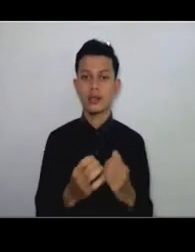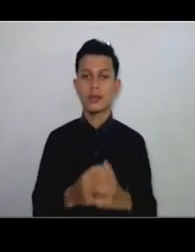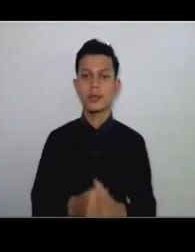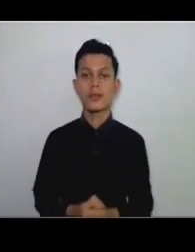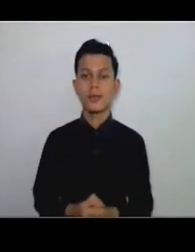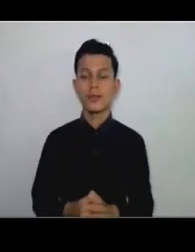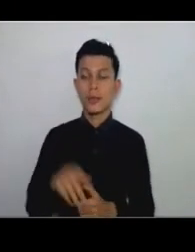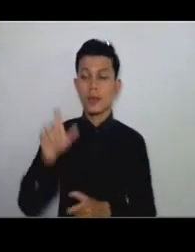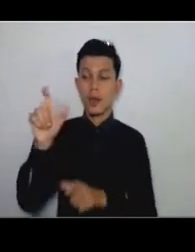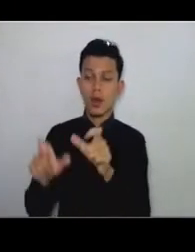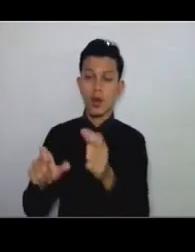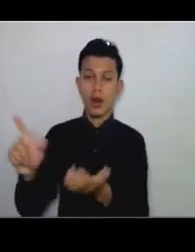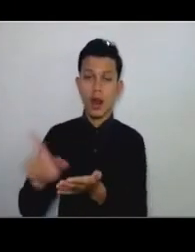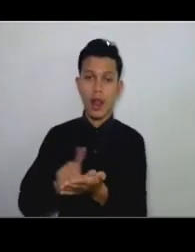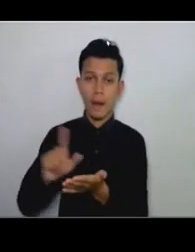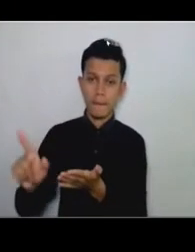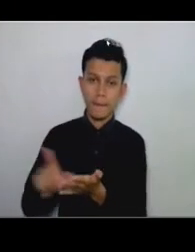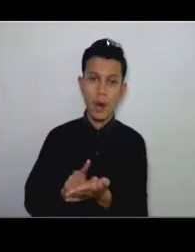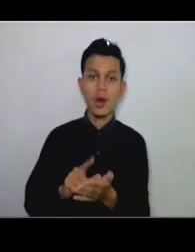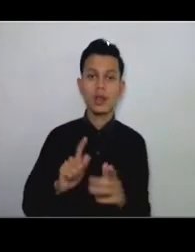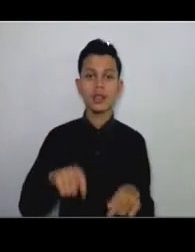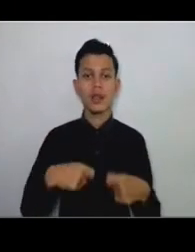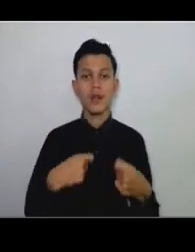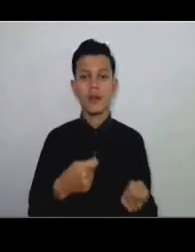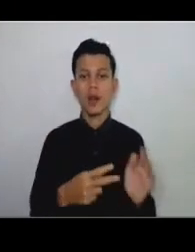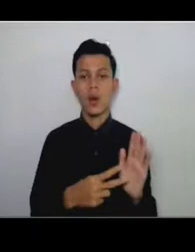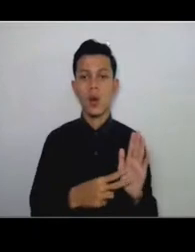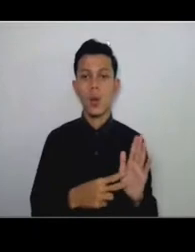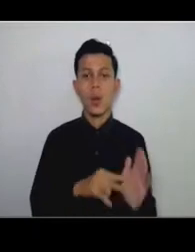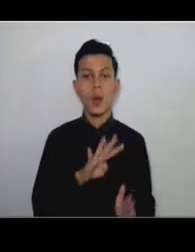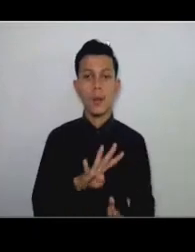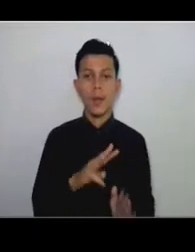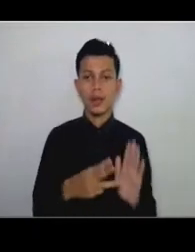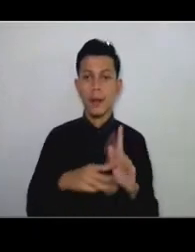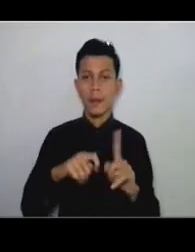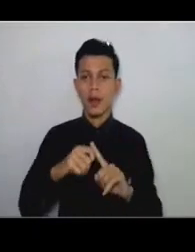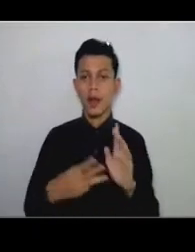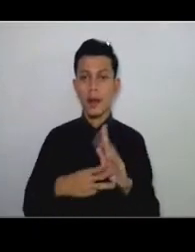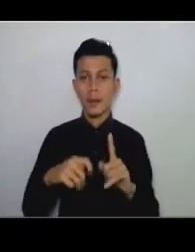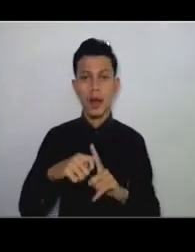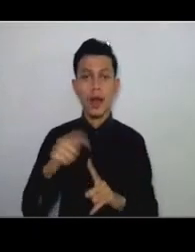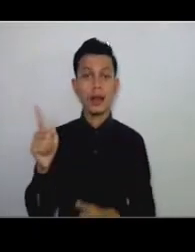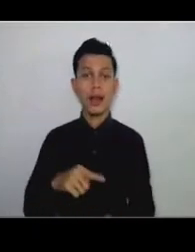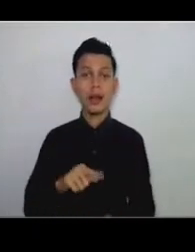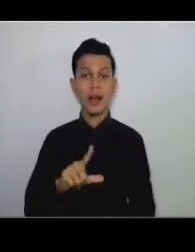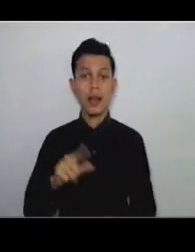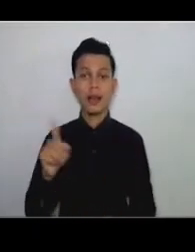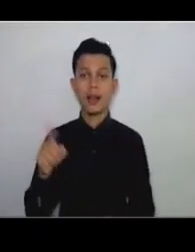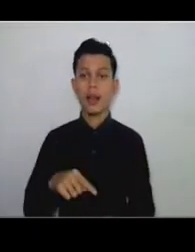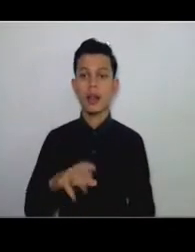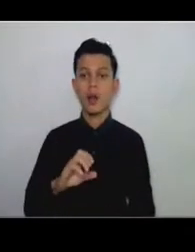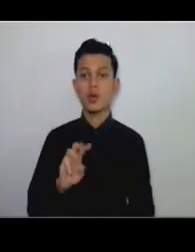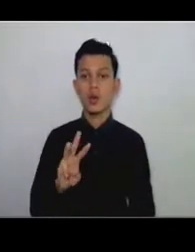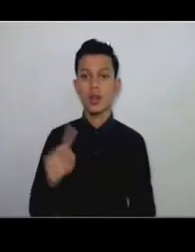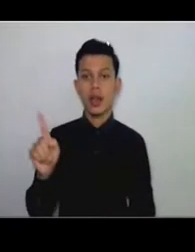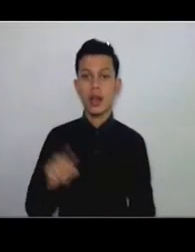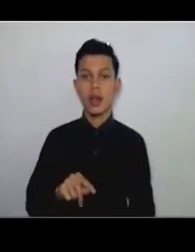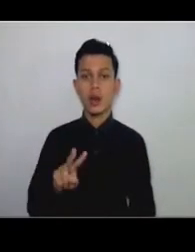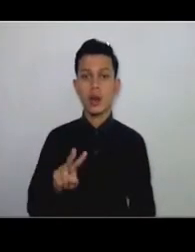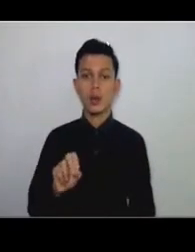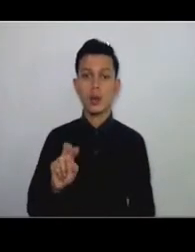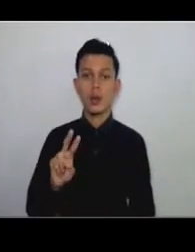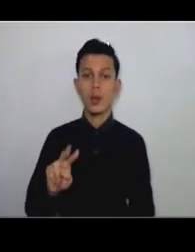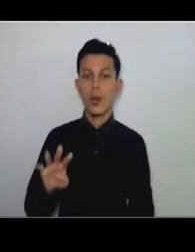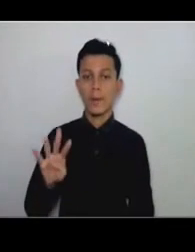pelapor dalam registrasi nomor 04/ar mkmk Gar Mir l gar03 Gar Mir